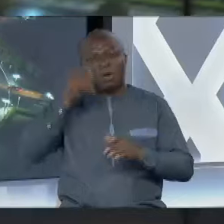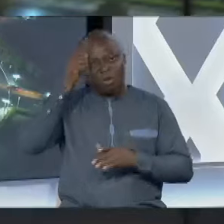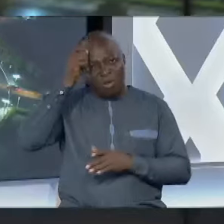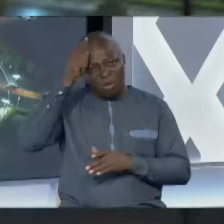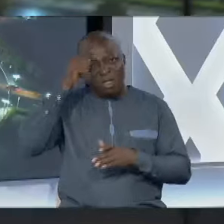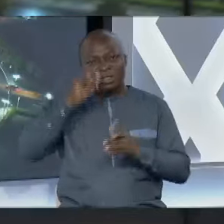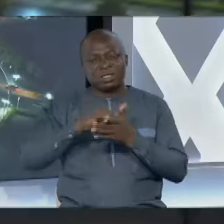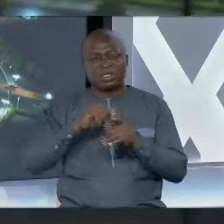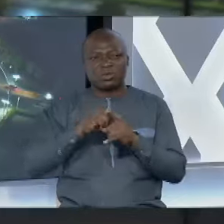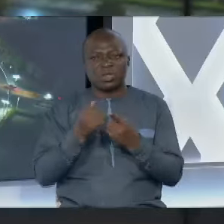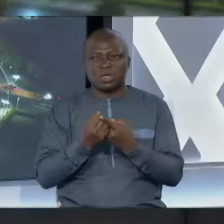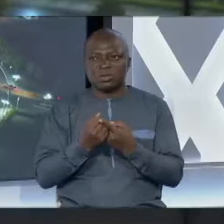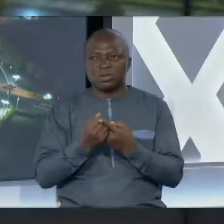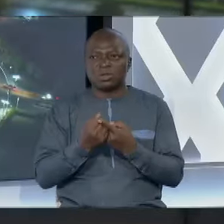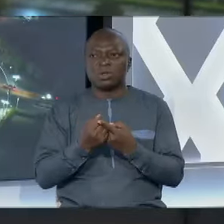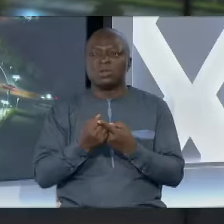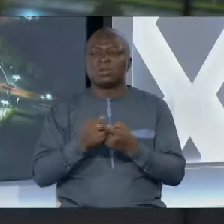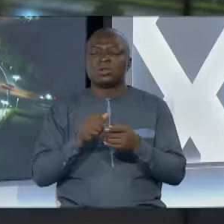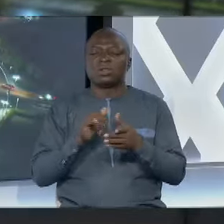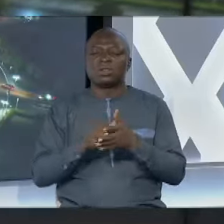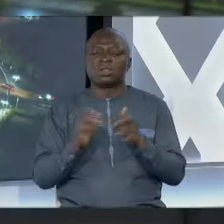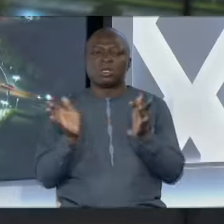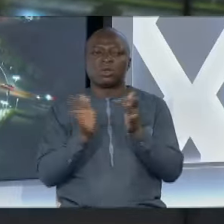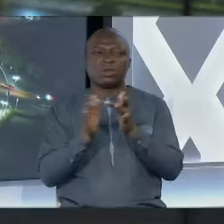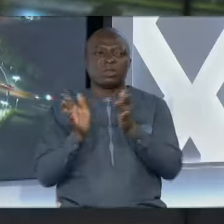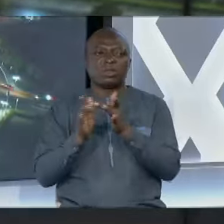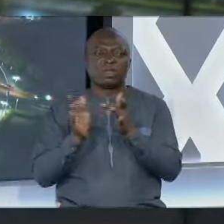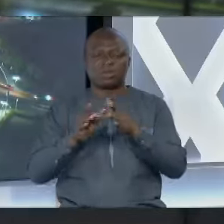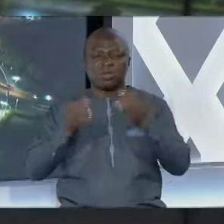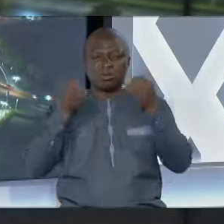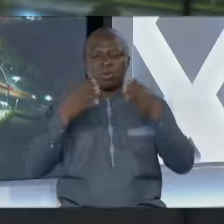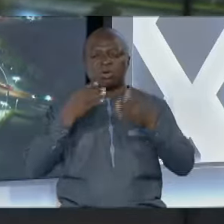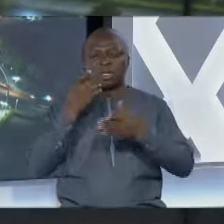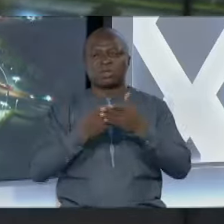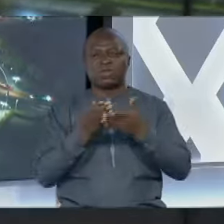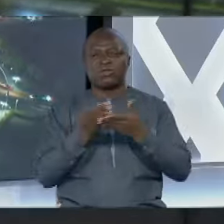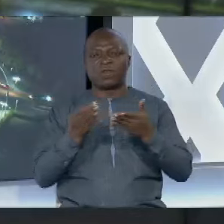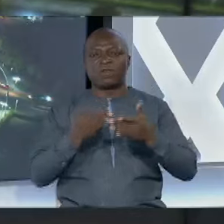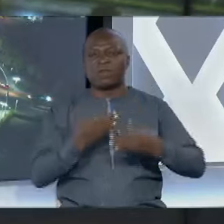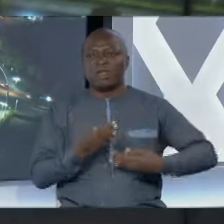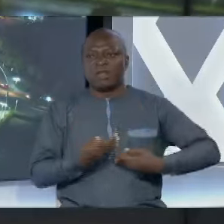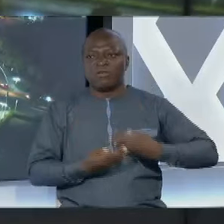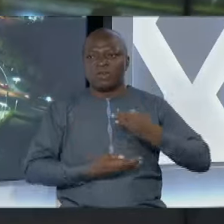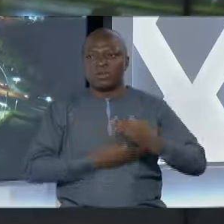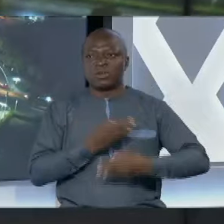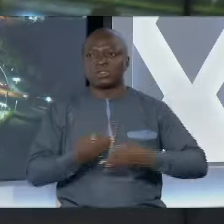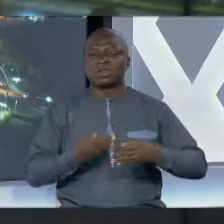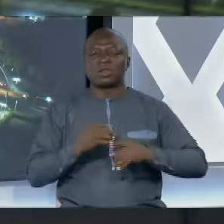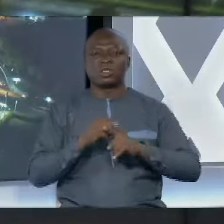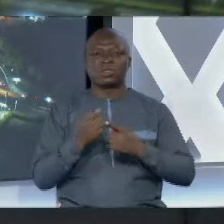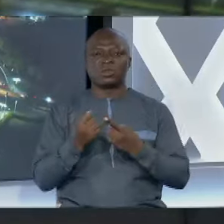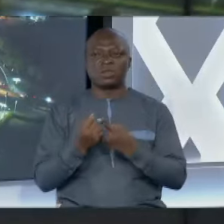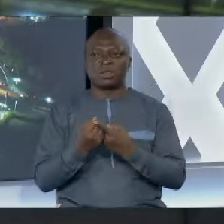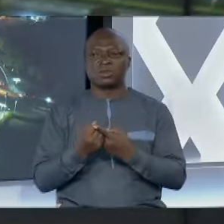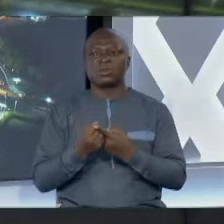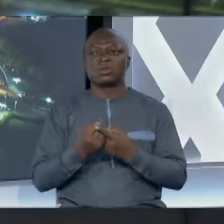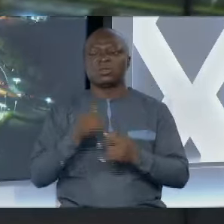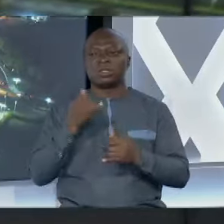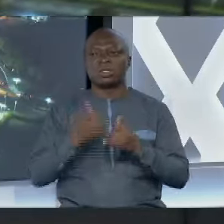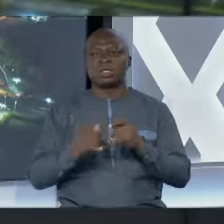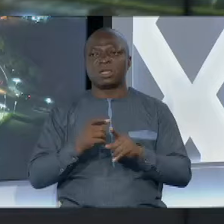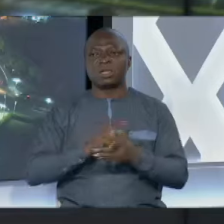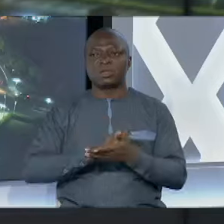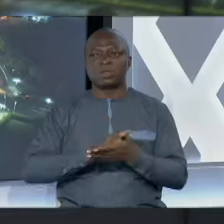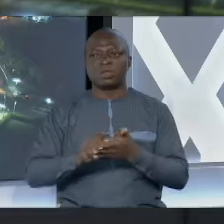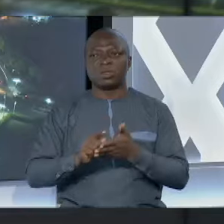ce phénomène, cette contagion de masse? Quels sont les facteurs favorisant l'état grippal ces dernières semaines?